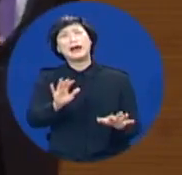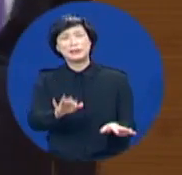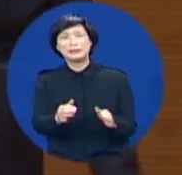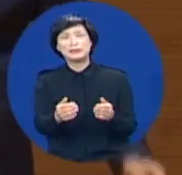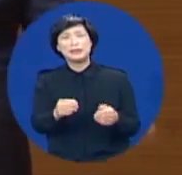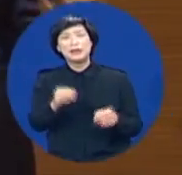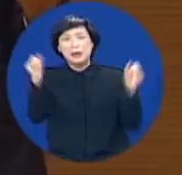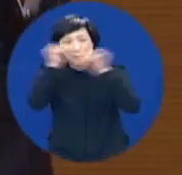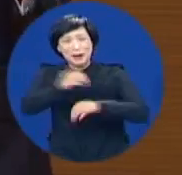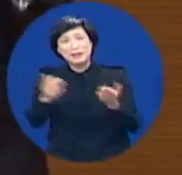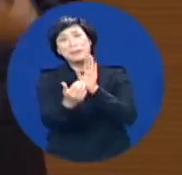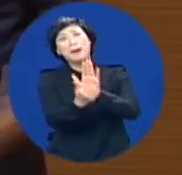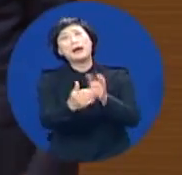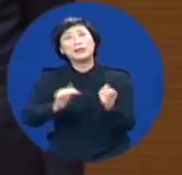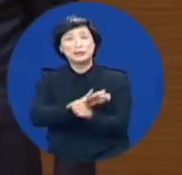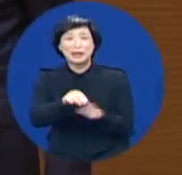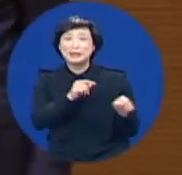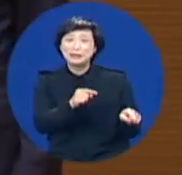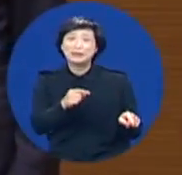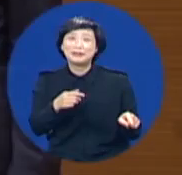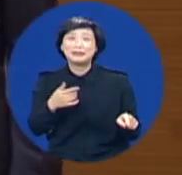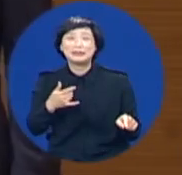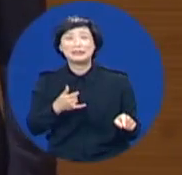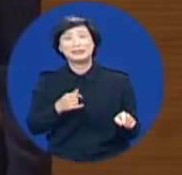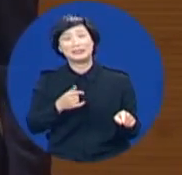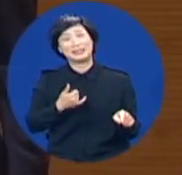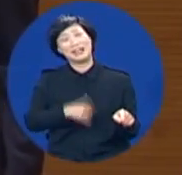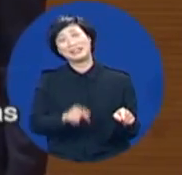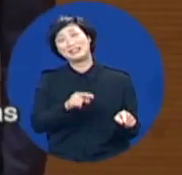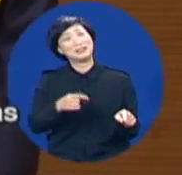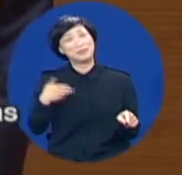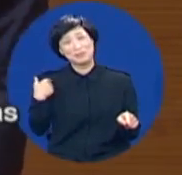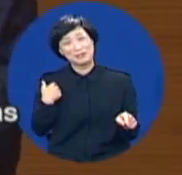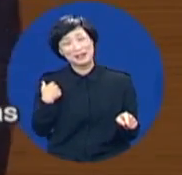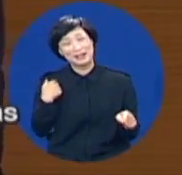말입니다. 이걸 모르잖아요 이 자식들이.